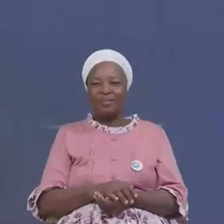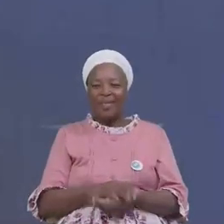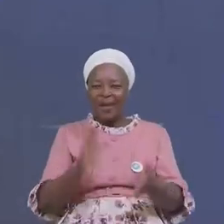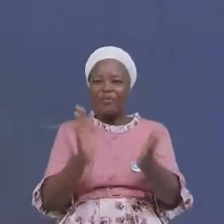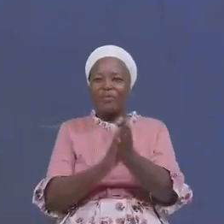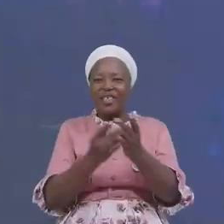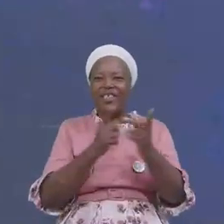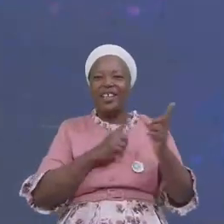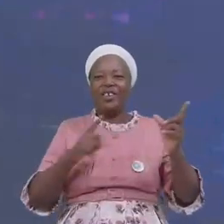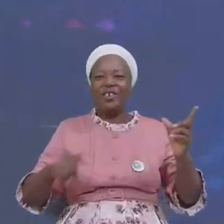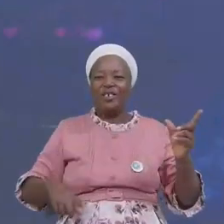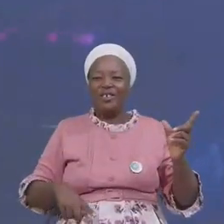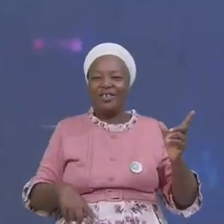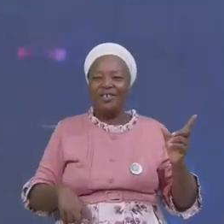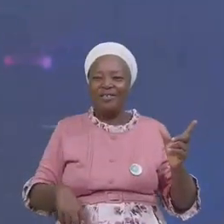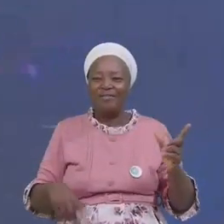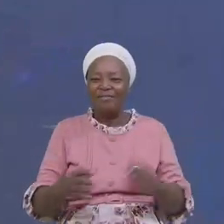Gloire à Dieu.